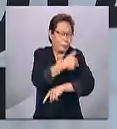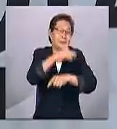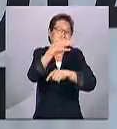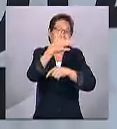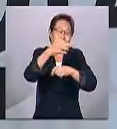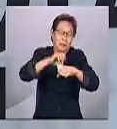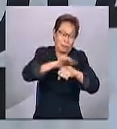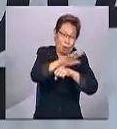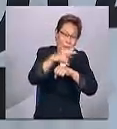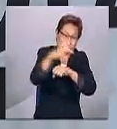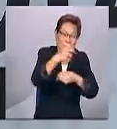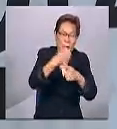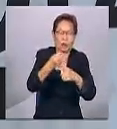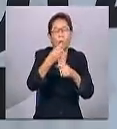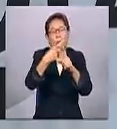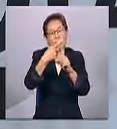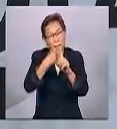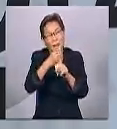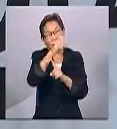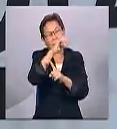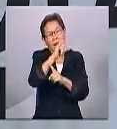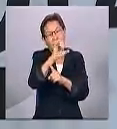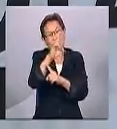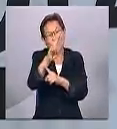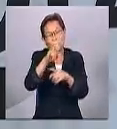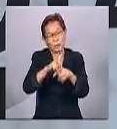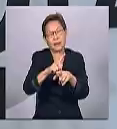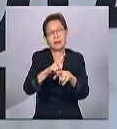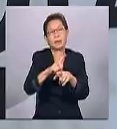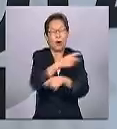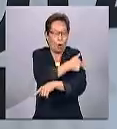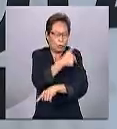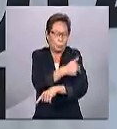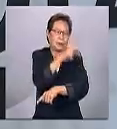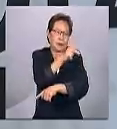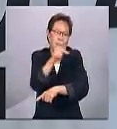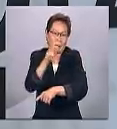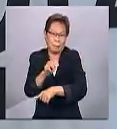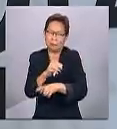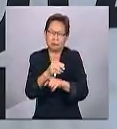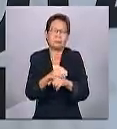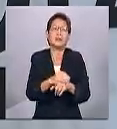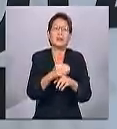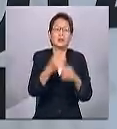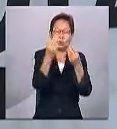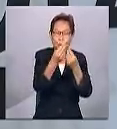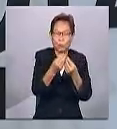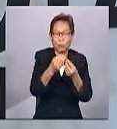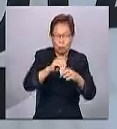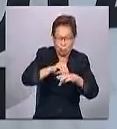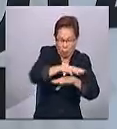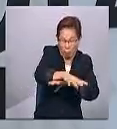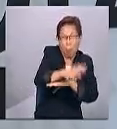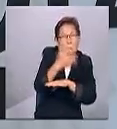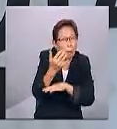ataupun unit rawatan rapi di fasilitis Kementerian Kesihatan Malaysia. Daripada jumlah tersebut, punca-punca jangkitan